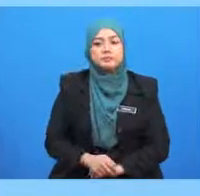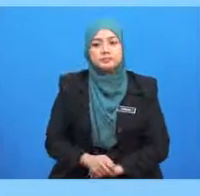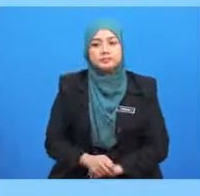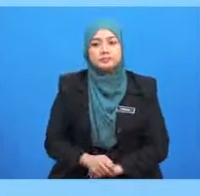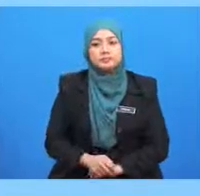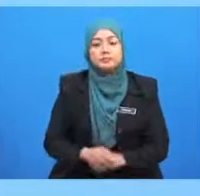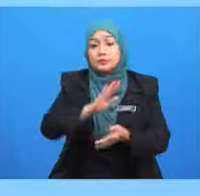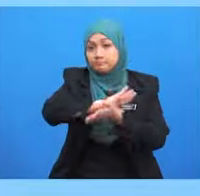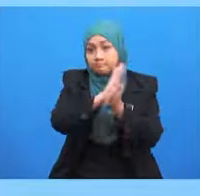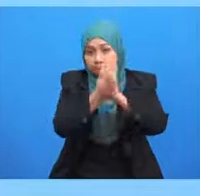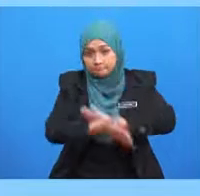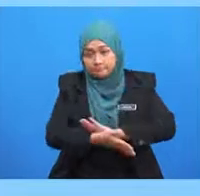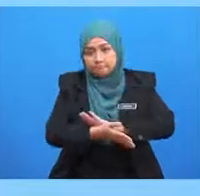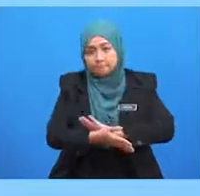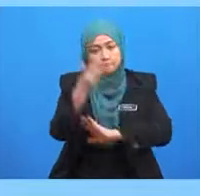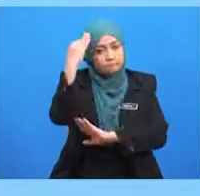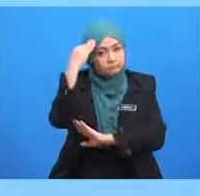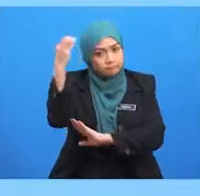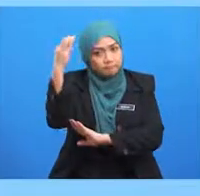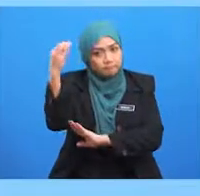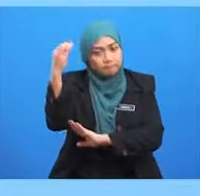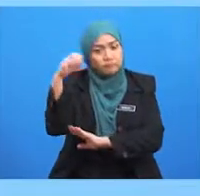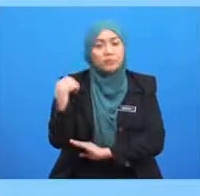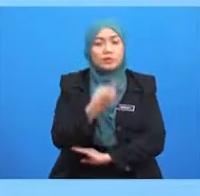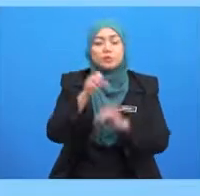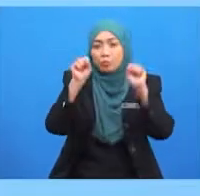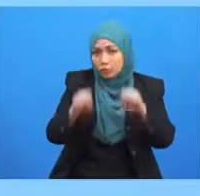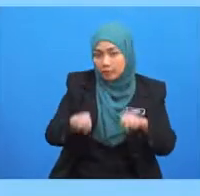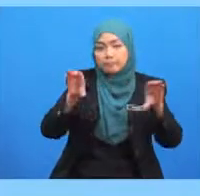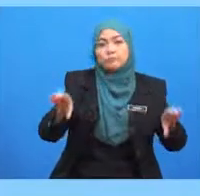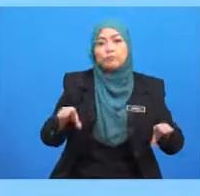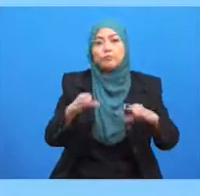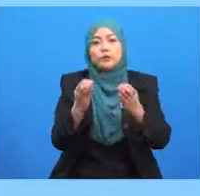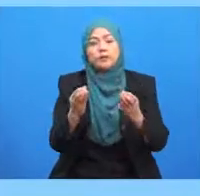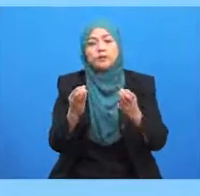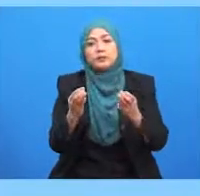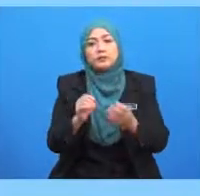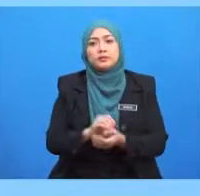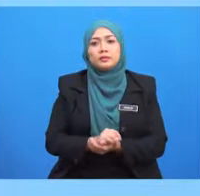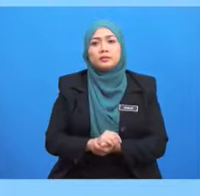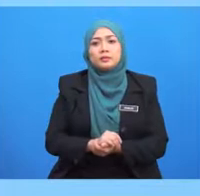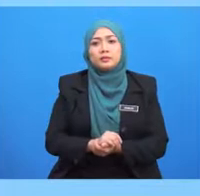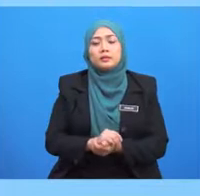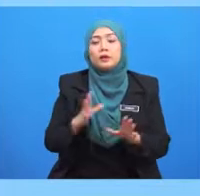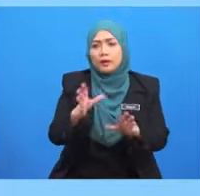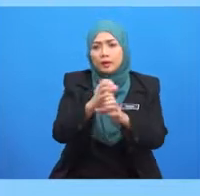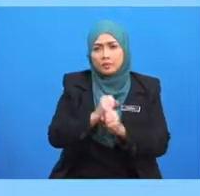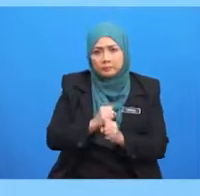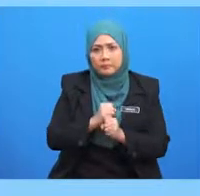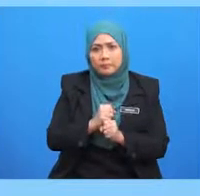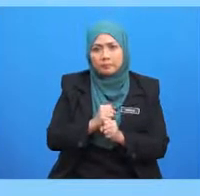make tafsiran yang body kit the boys adalah terdapat